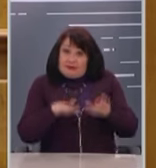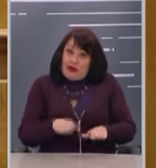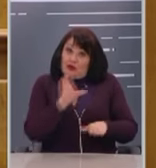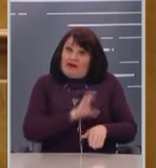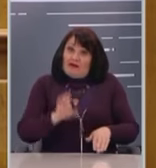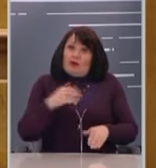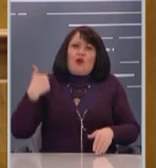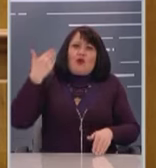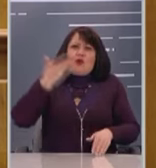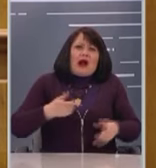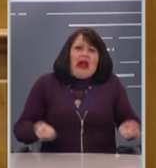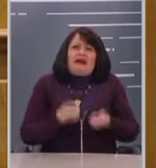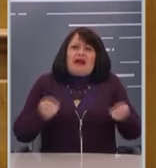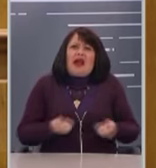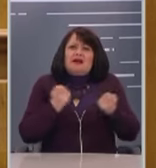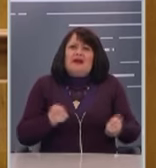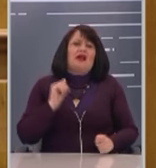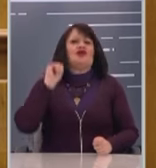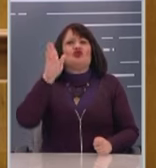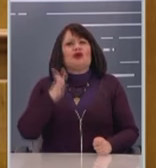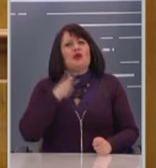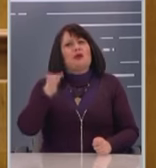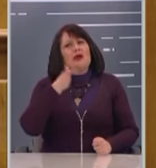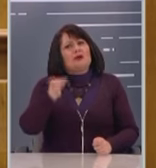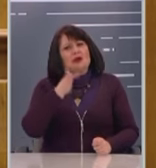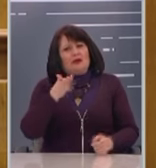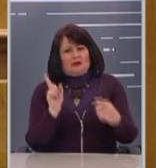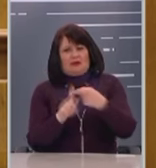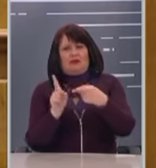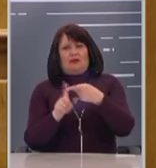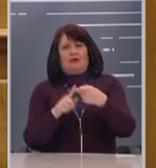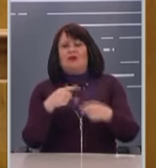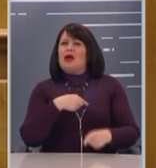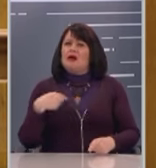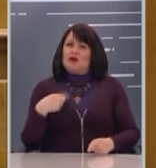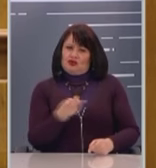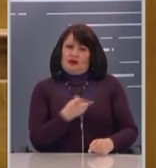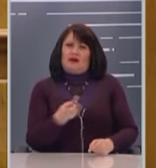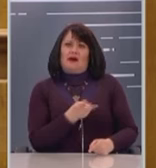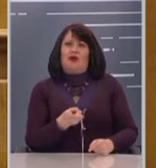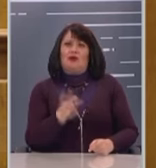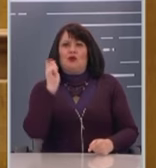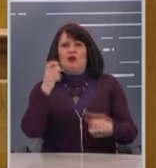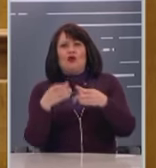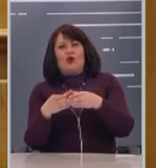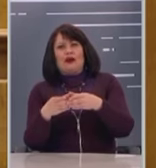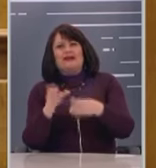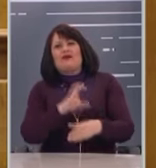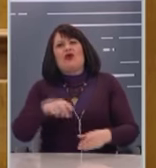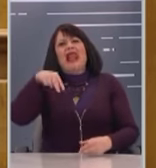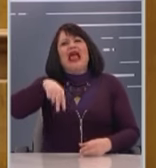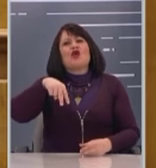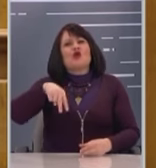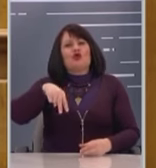τόσα χρόνια, να πηγαίνετε και στο εξωτερικό και να συναντάτε τις ηγεσίες και των δύο κομμάτων, και του Ευρωπαϊκού Λαϊκού Κόμματος και